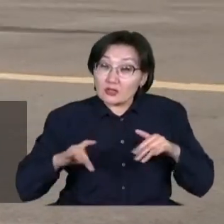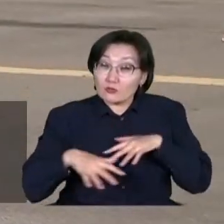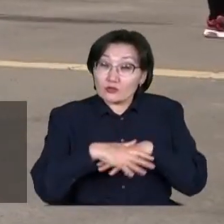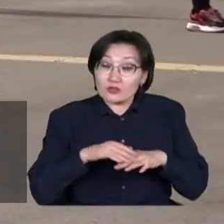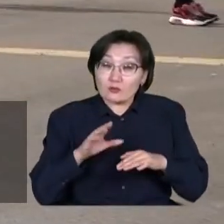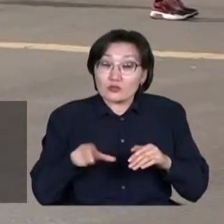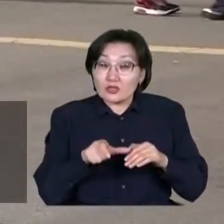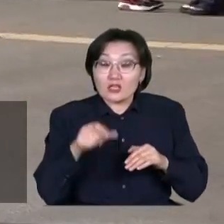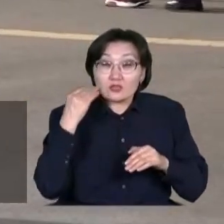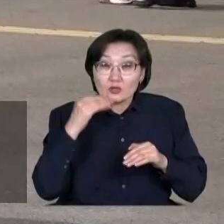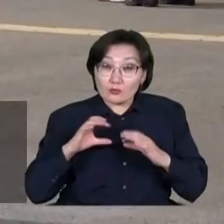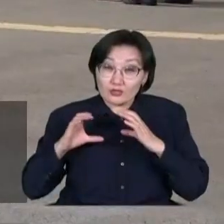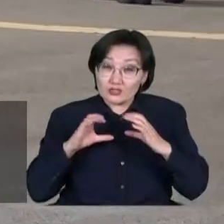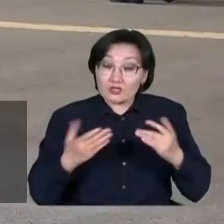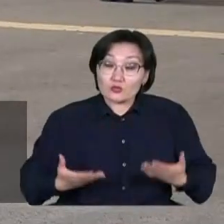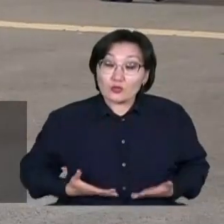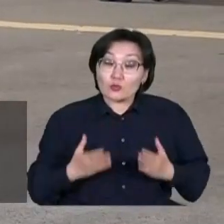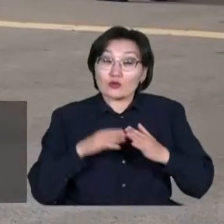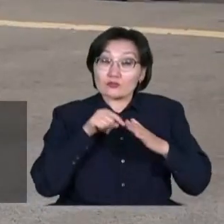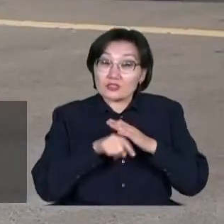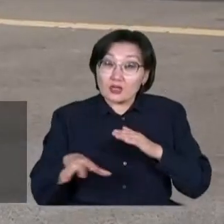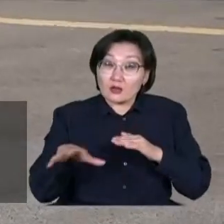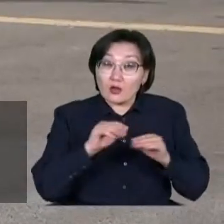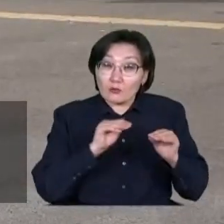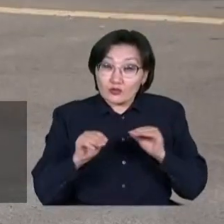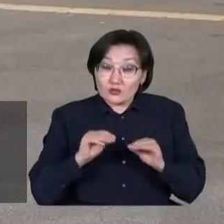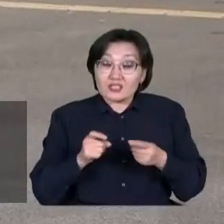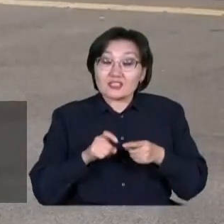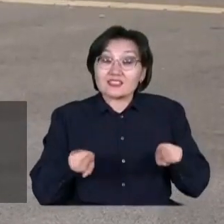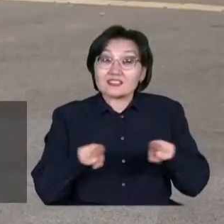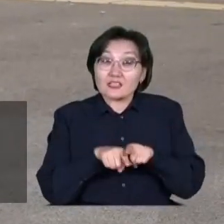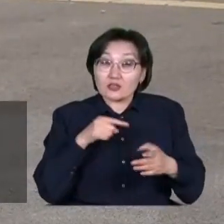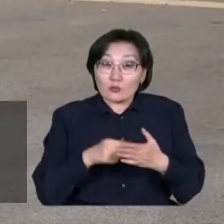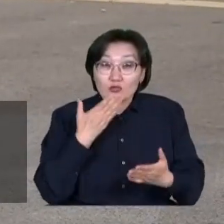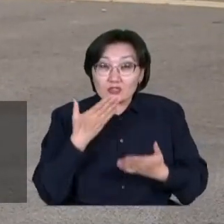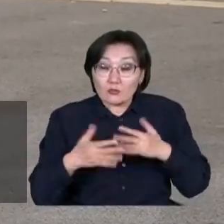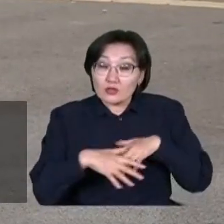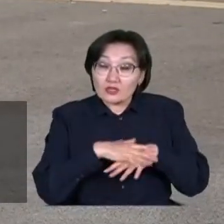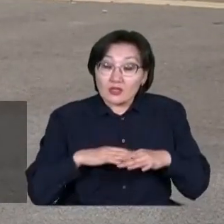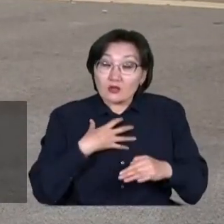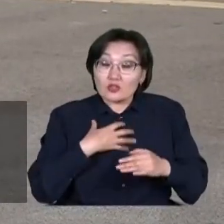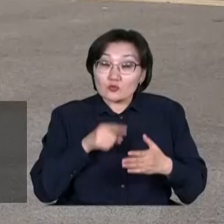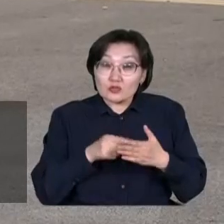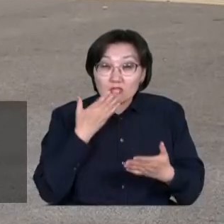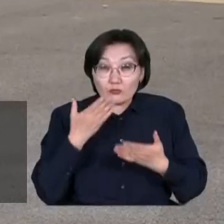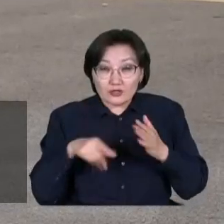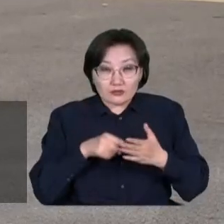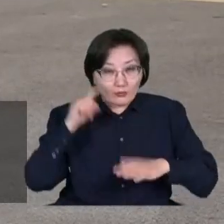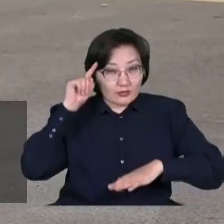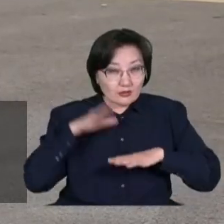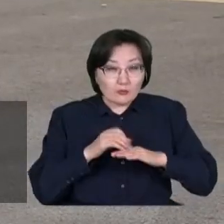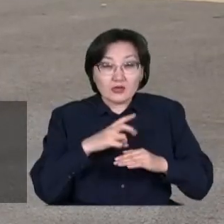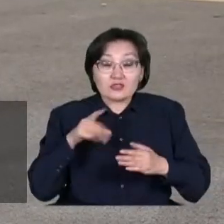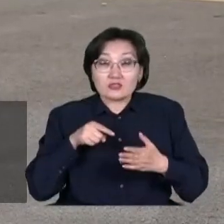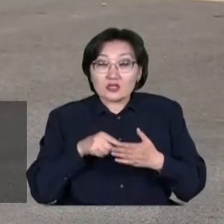сапасы, қоғамдық көліктер, тұрғын үй аулаларын абаттандырусында біраз түйткілдерді көтеріп, көпшілікті алаңдататын сұрақтар қойды. Қала әкімі біршама